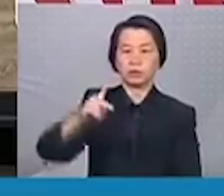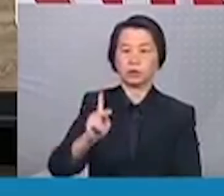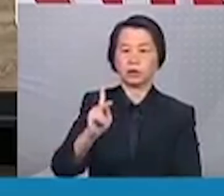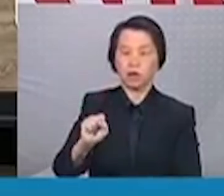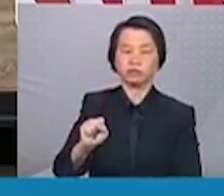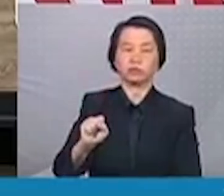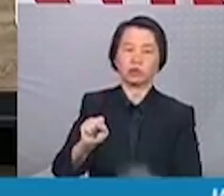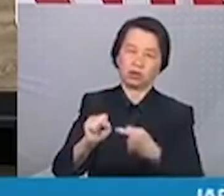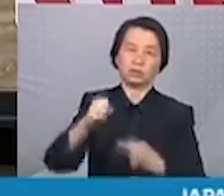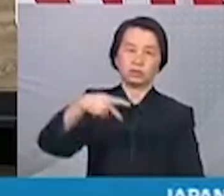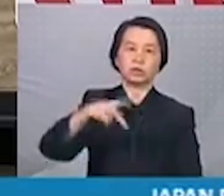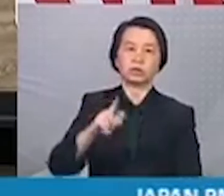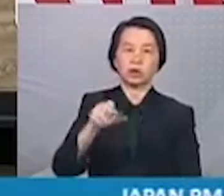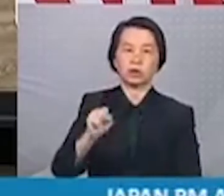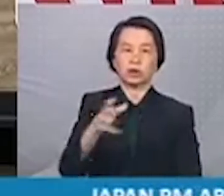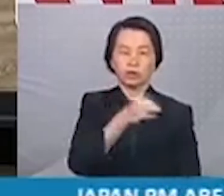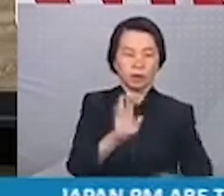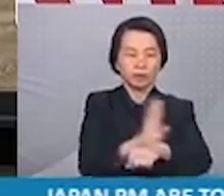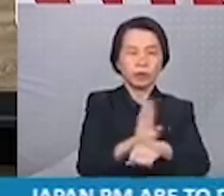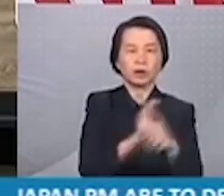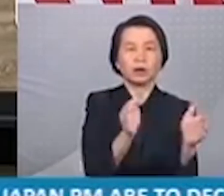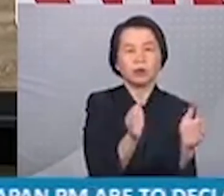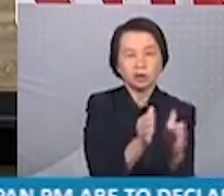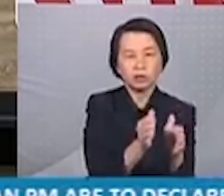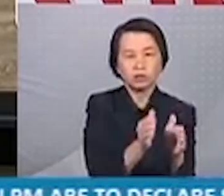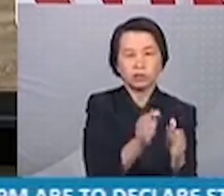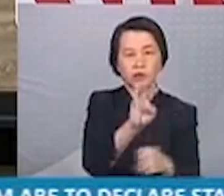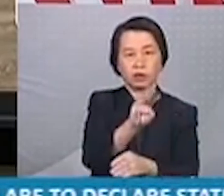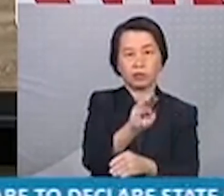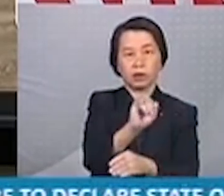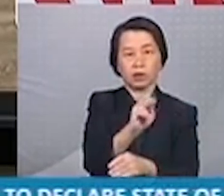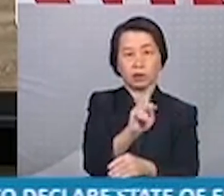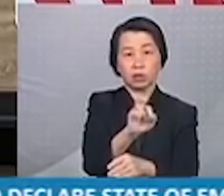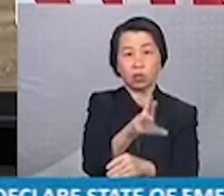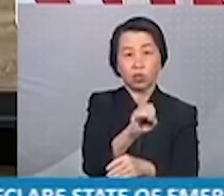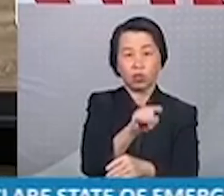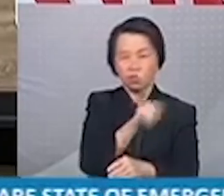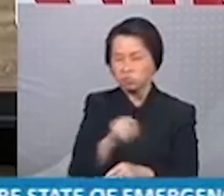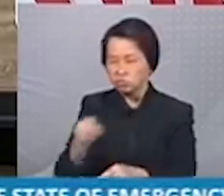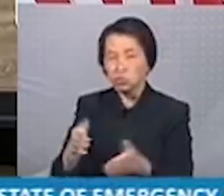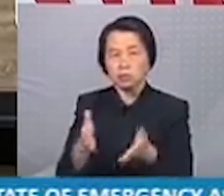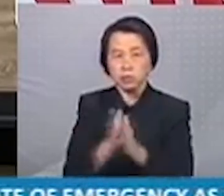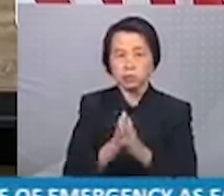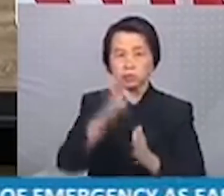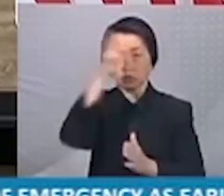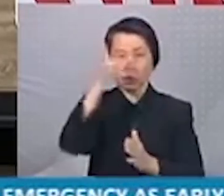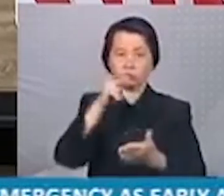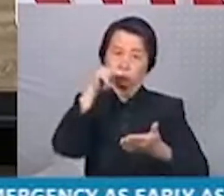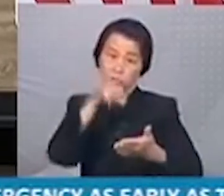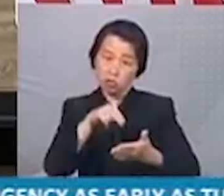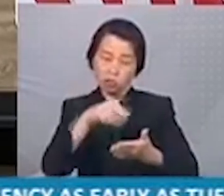sederhana dan juga perniagaan kecil ataupun micro emang minta kerajaan meneliti smule